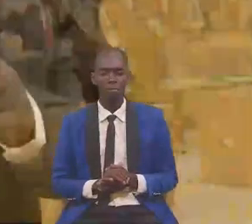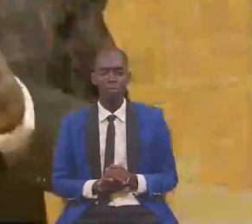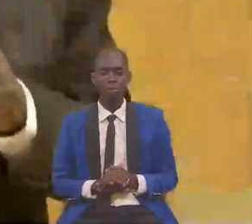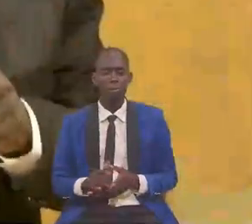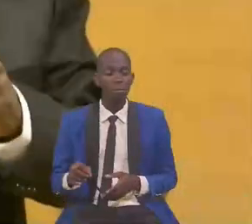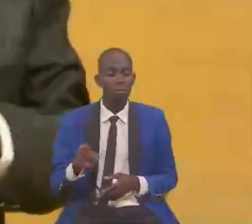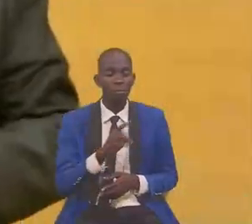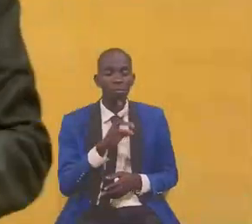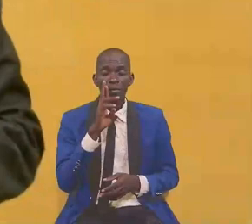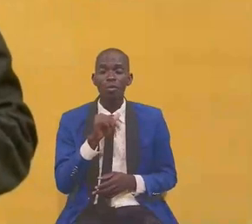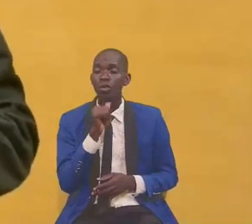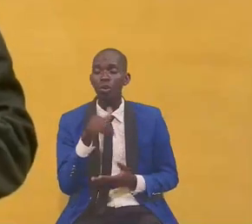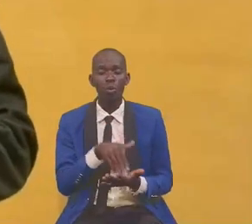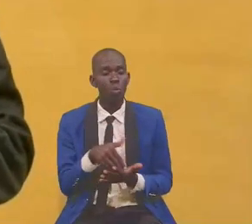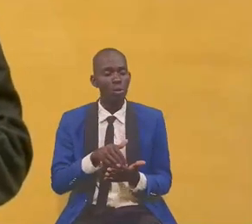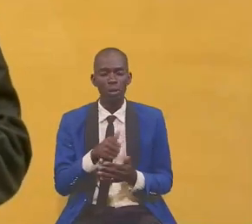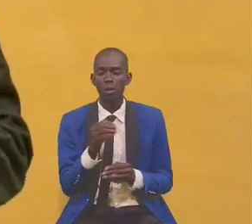Ils ne sont plus forts.